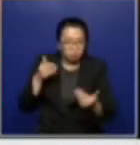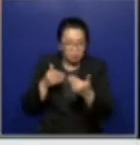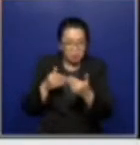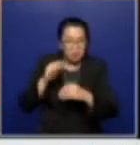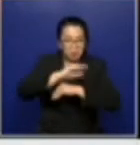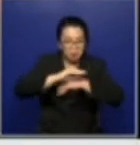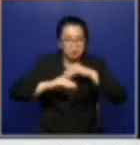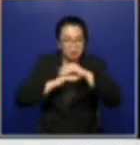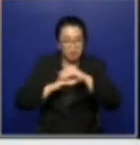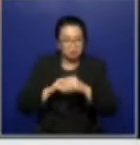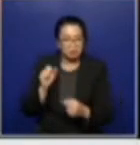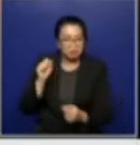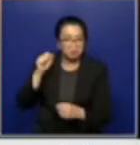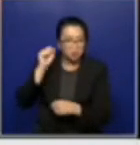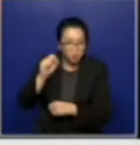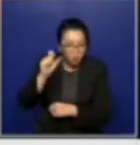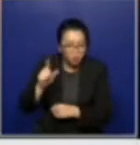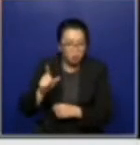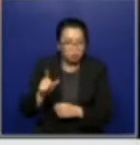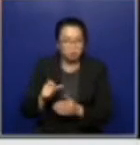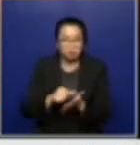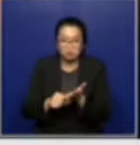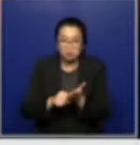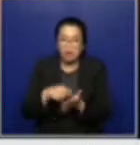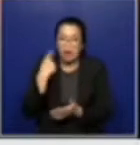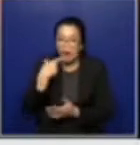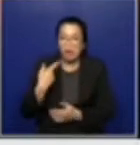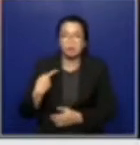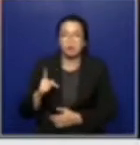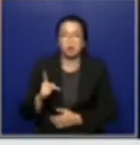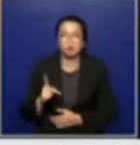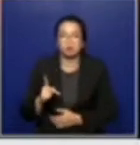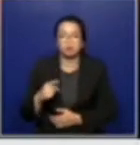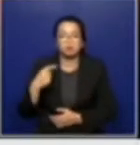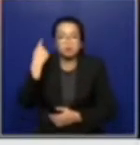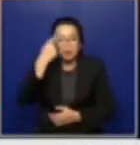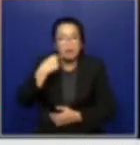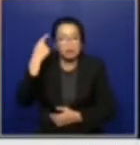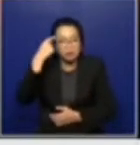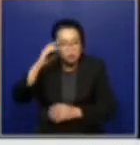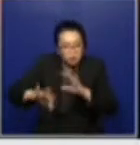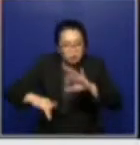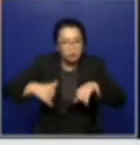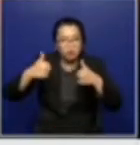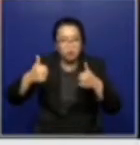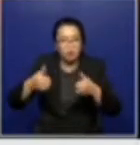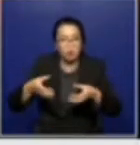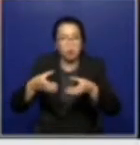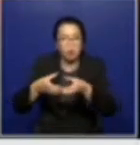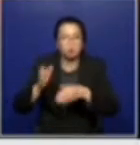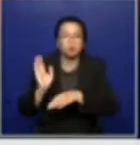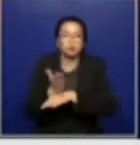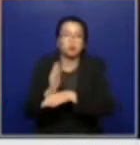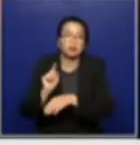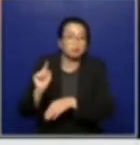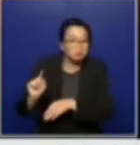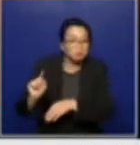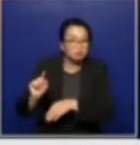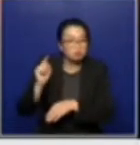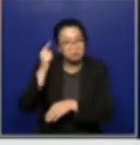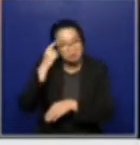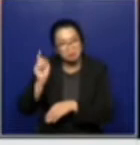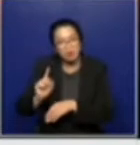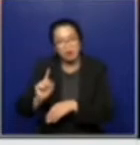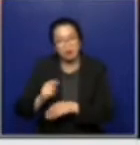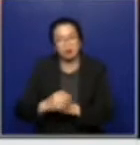ท่านต้องดูให้ดีว่าใครกันแน่ที่ได้ประโยชน์ใครกันแน่ที่รับการฟื้นฟูนี่เป็นเรื่องที่สองครับผมกลับม